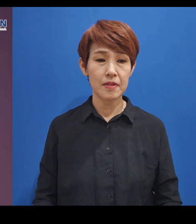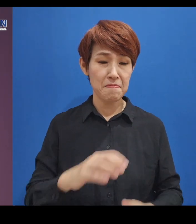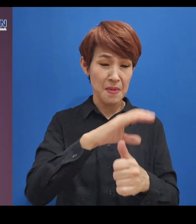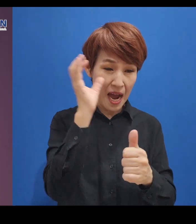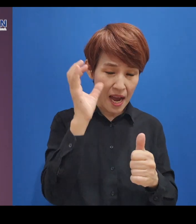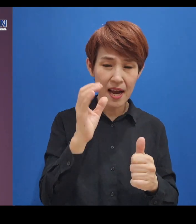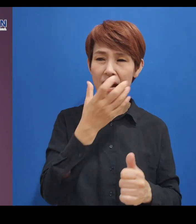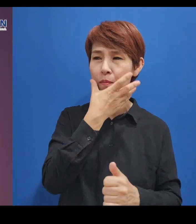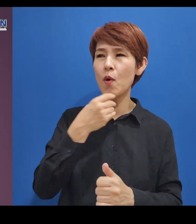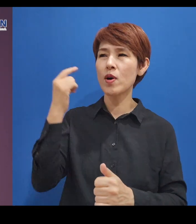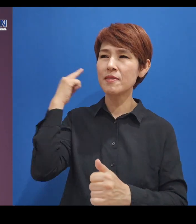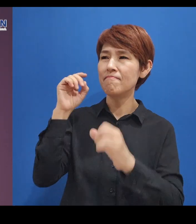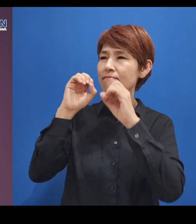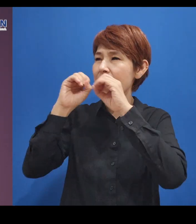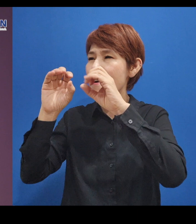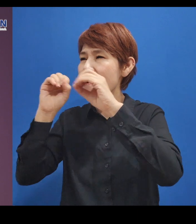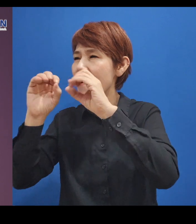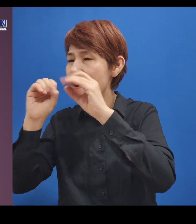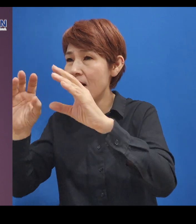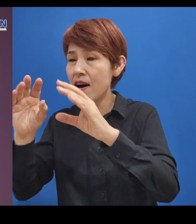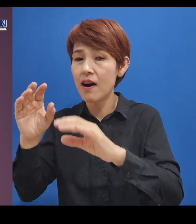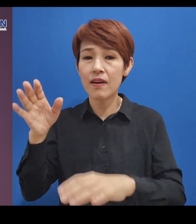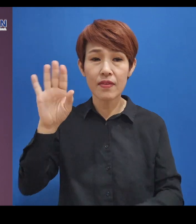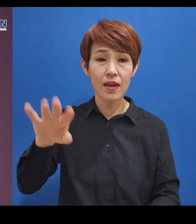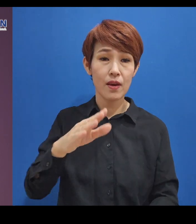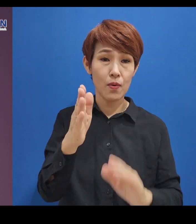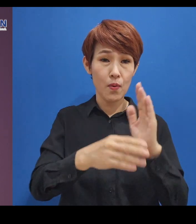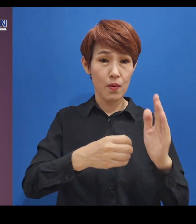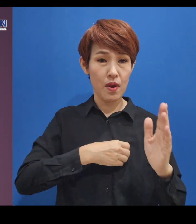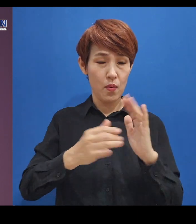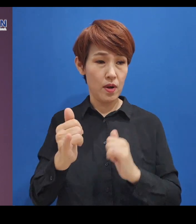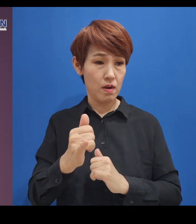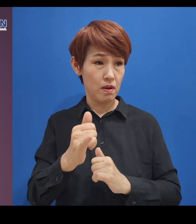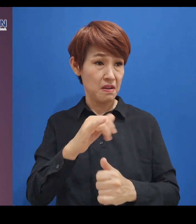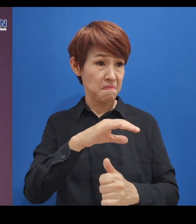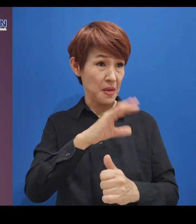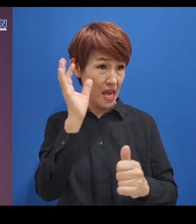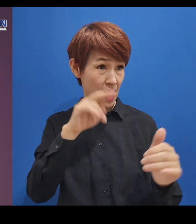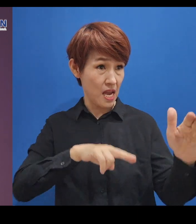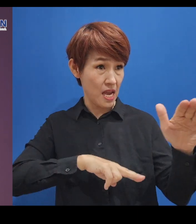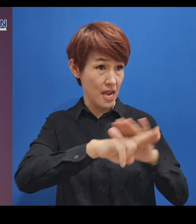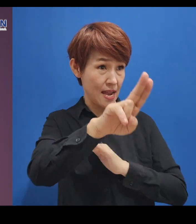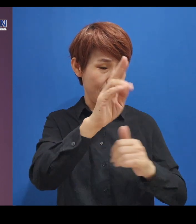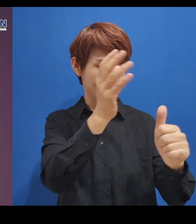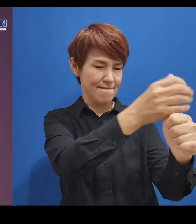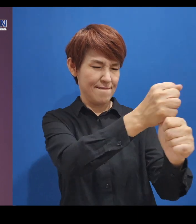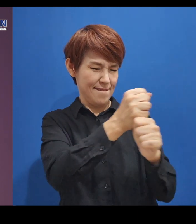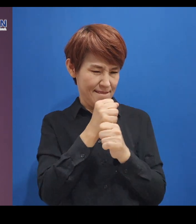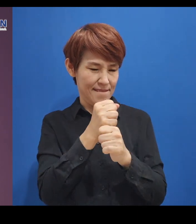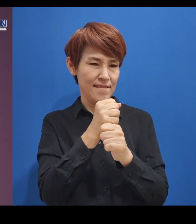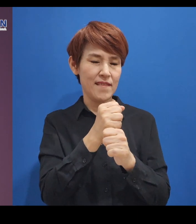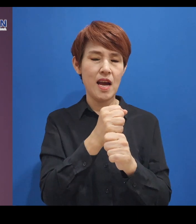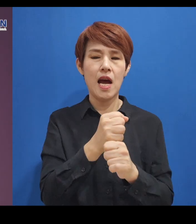또 풀려났는데도 굳이 또 붙잡아 오는 사람들이나 참 대단한 사람들이라 싶어요.